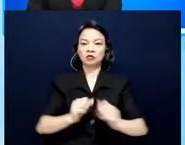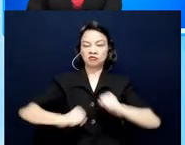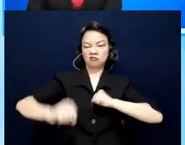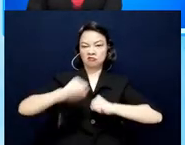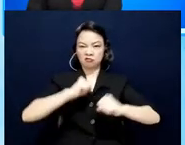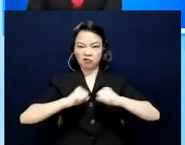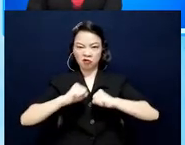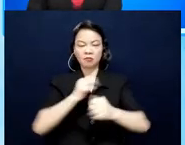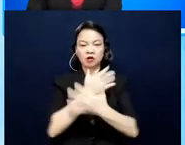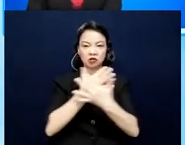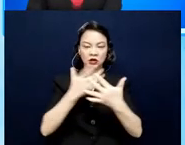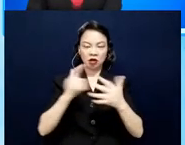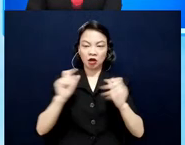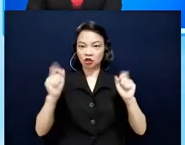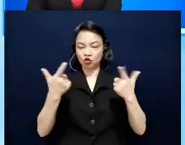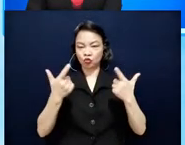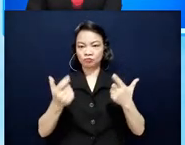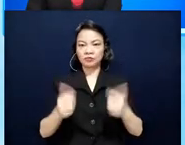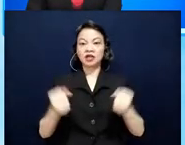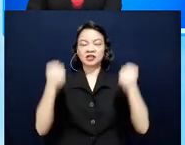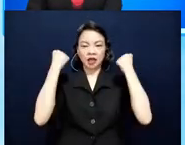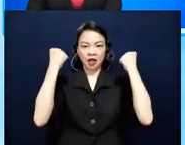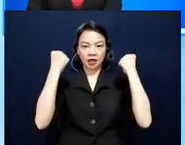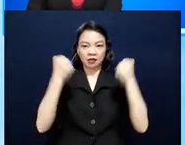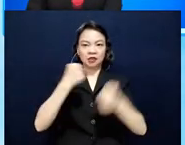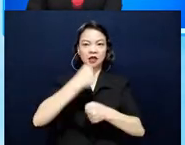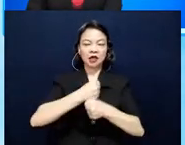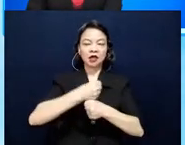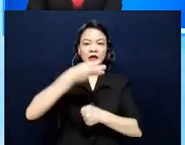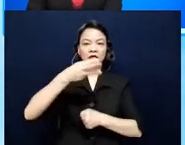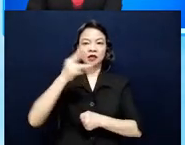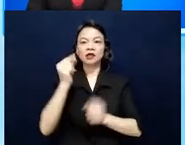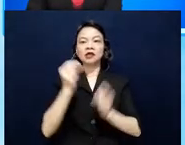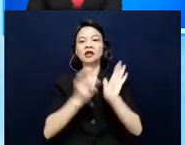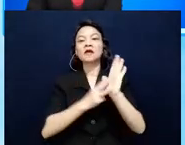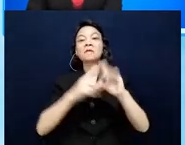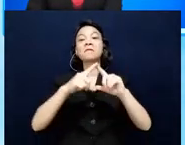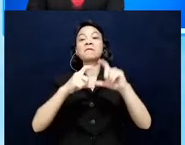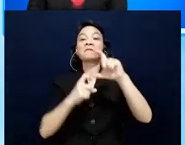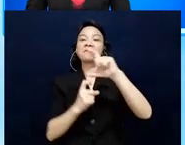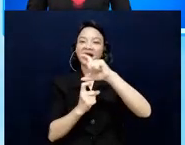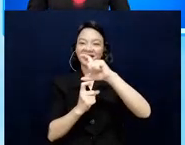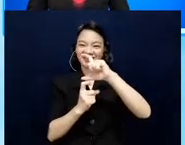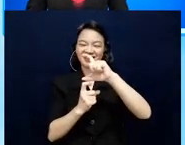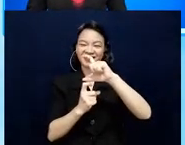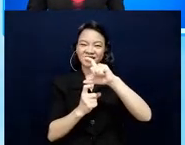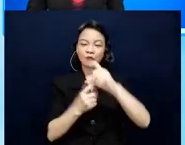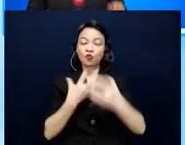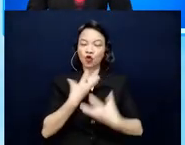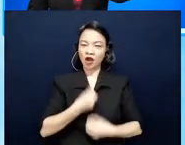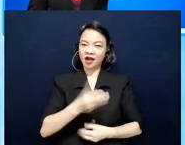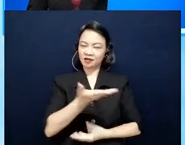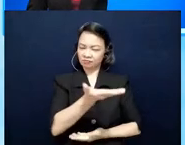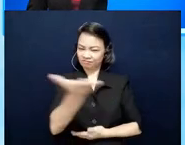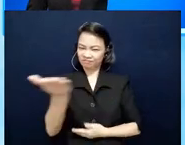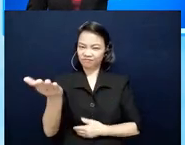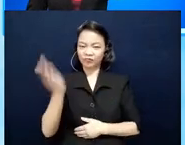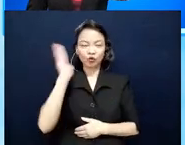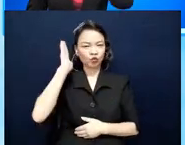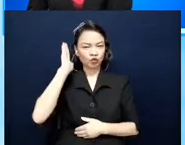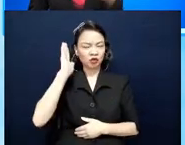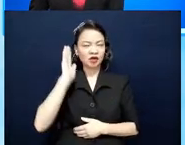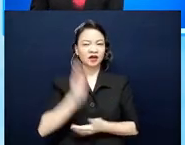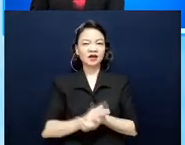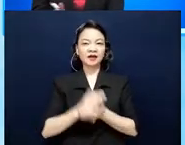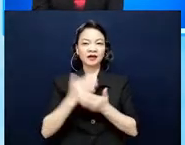hidup sehat, atau kita sebut GERMAS. Mudah-mudahan Bapak-Ibu sekalian atau adik-adik sekalian juga sudah pernah mendengarnya,